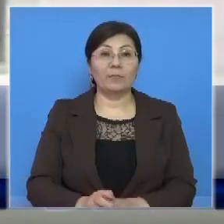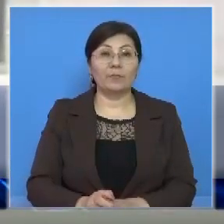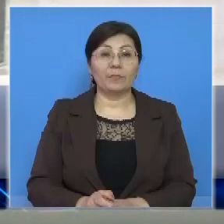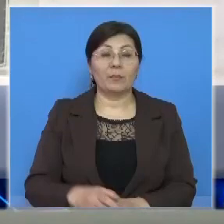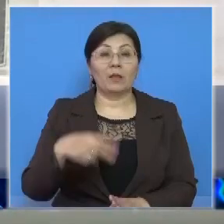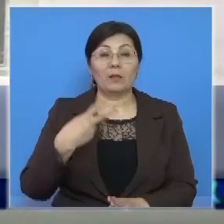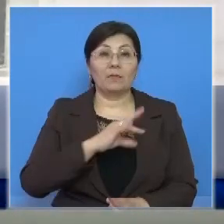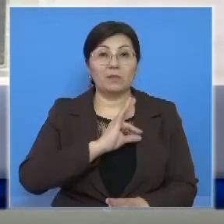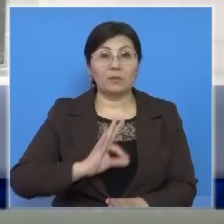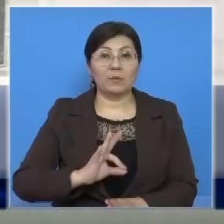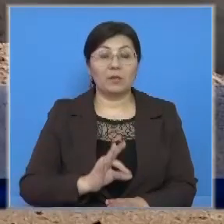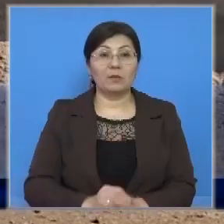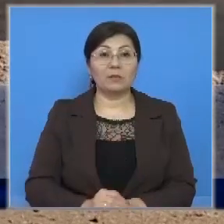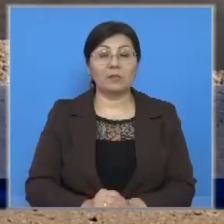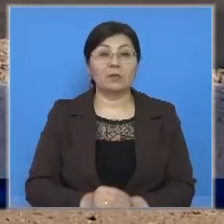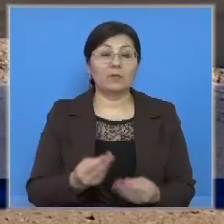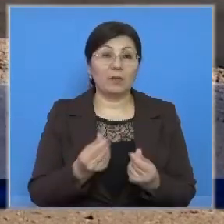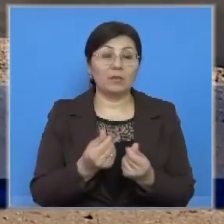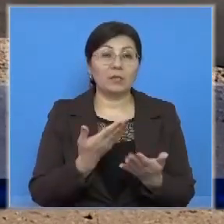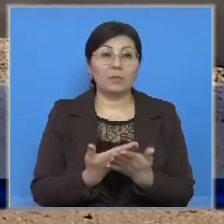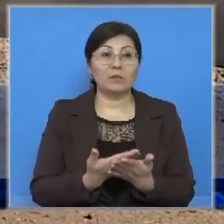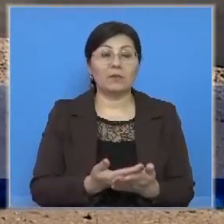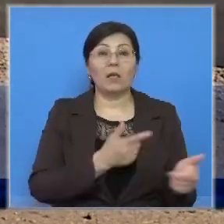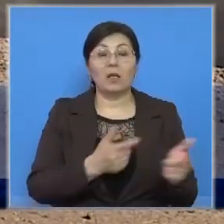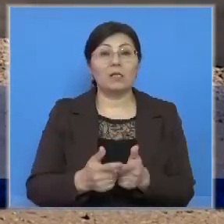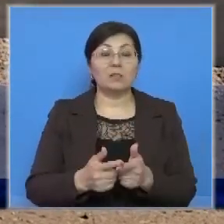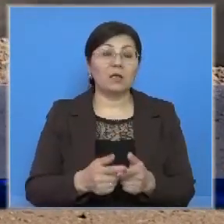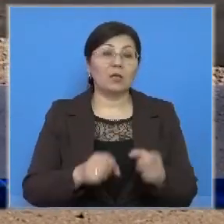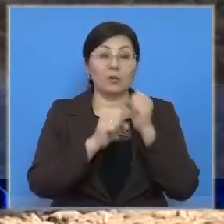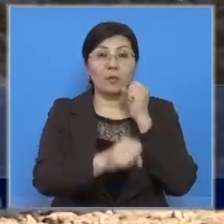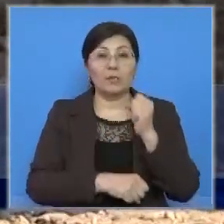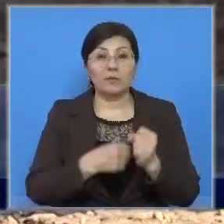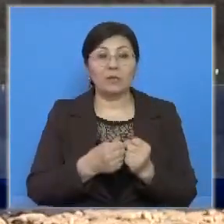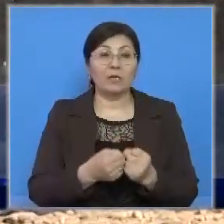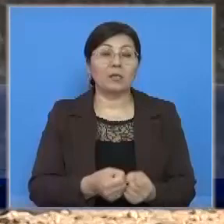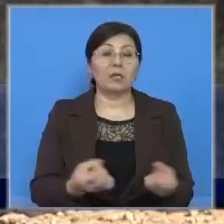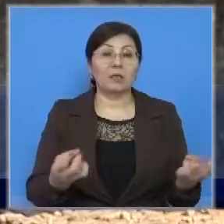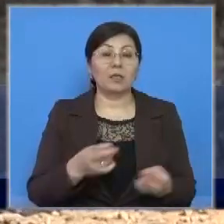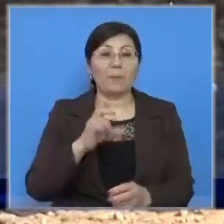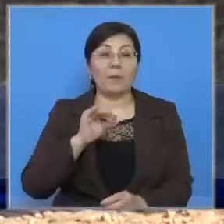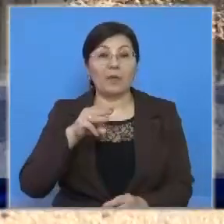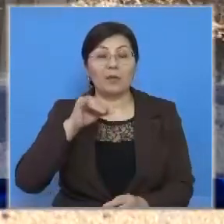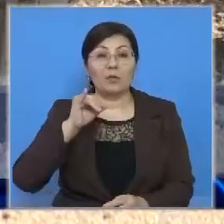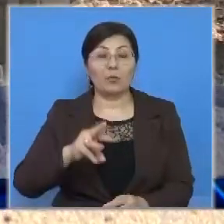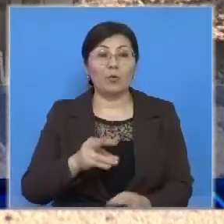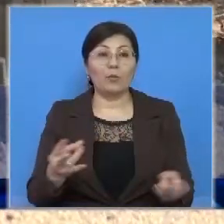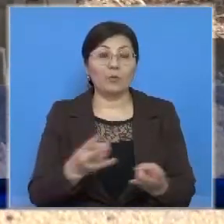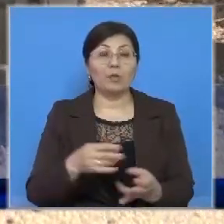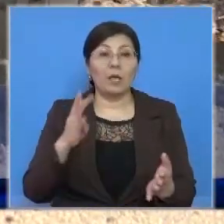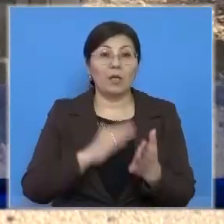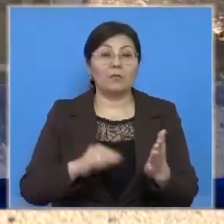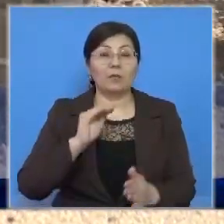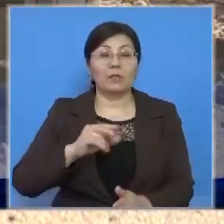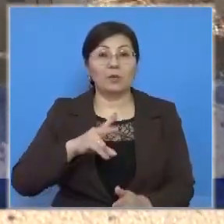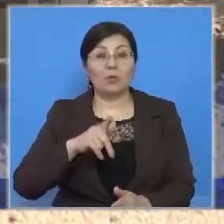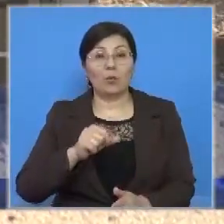Освоено 20% средств. Касательно заготовки материалов, общая потребность битума в этом году составляет более 90 тысяч тонн.